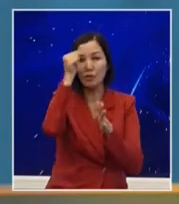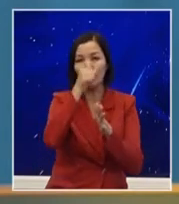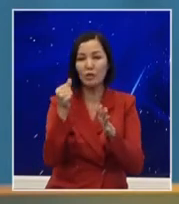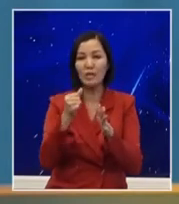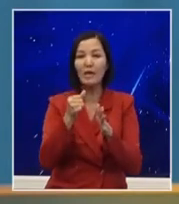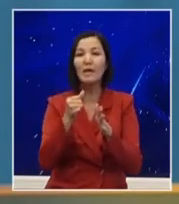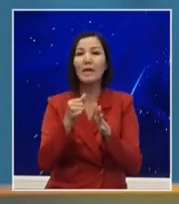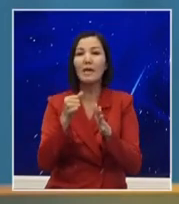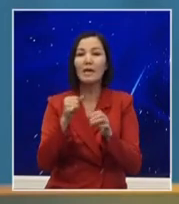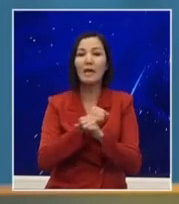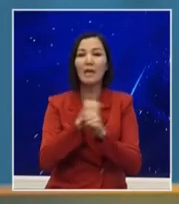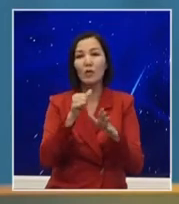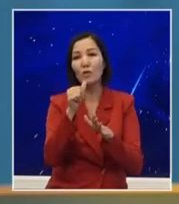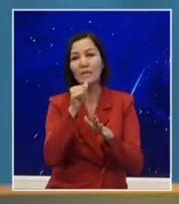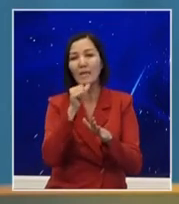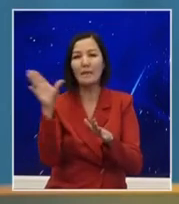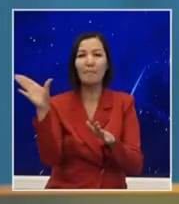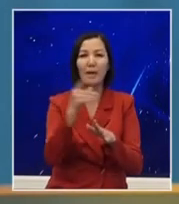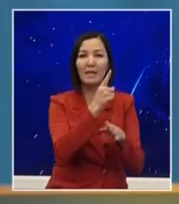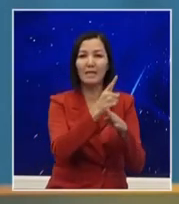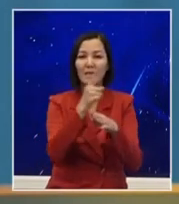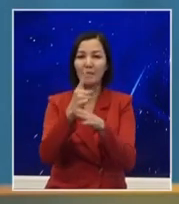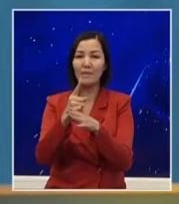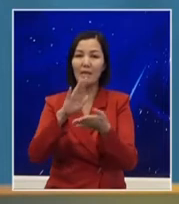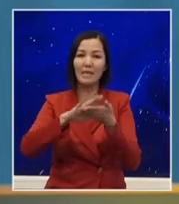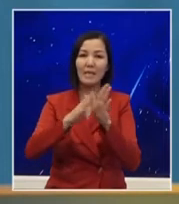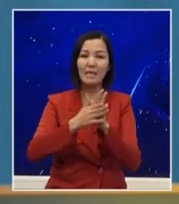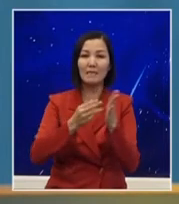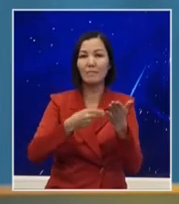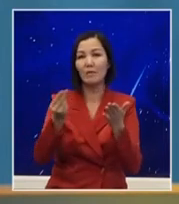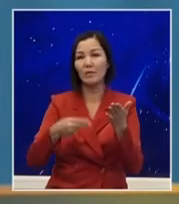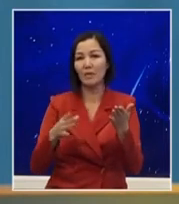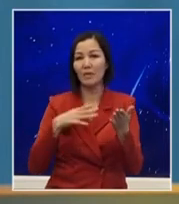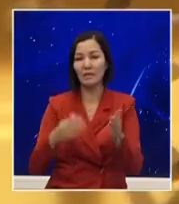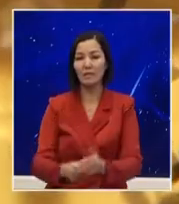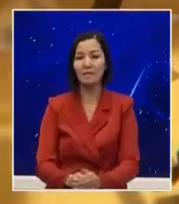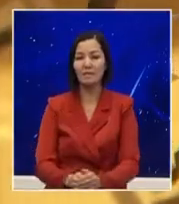бәріне ядролық сынақтарға жаппай тыйым салған келісімге негіз болды.